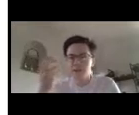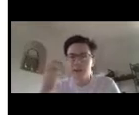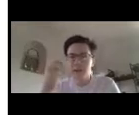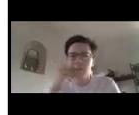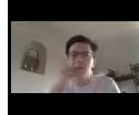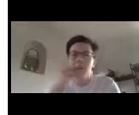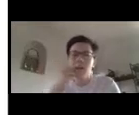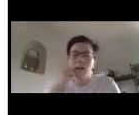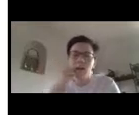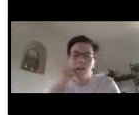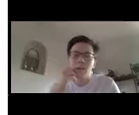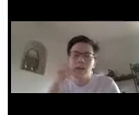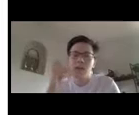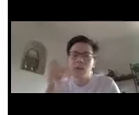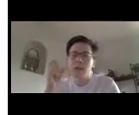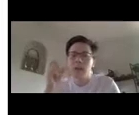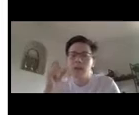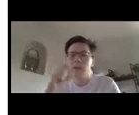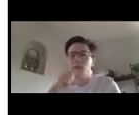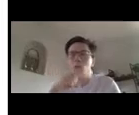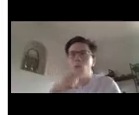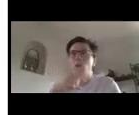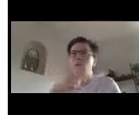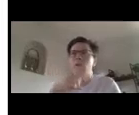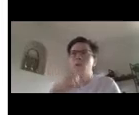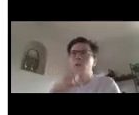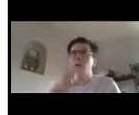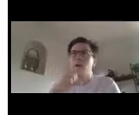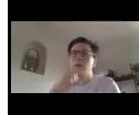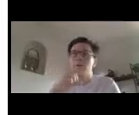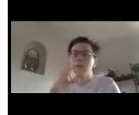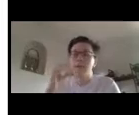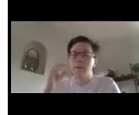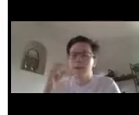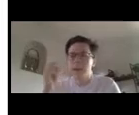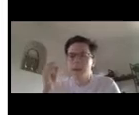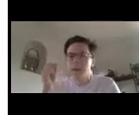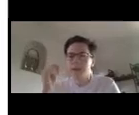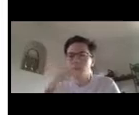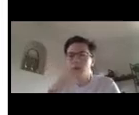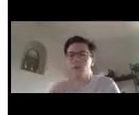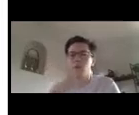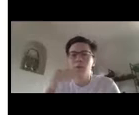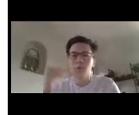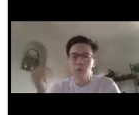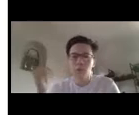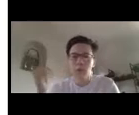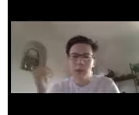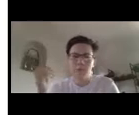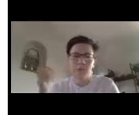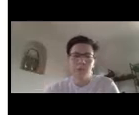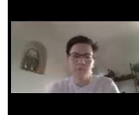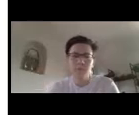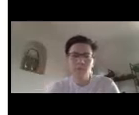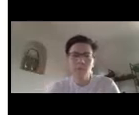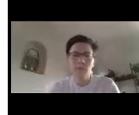la dysphorie de genre et quand on se pose la question si une personne est trans, et aussi elles sont